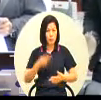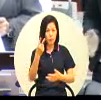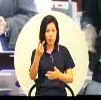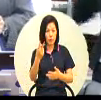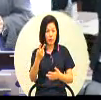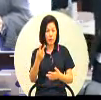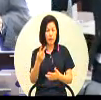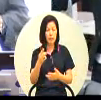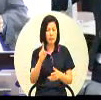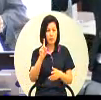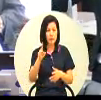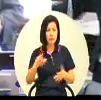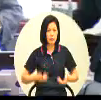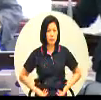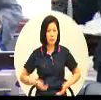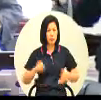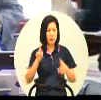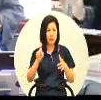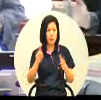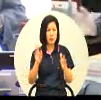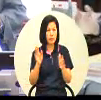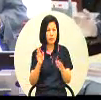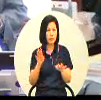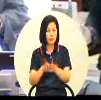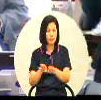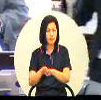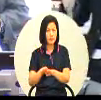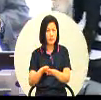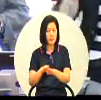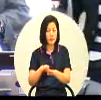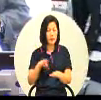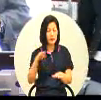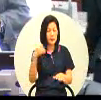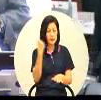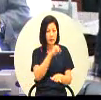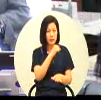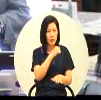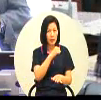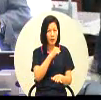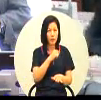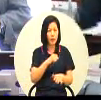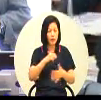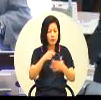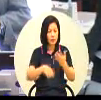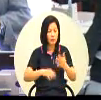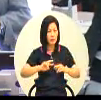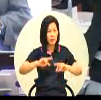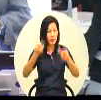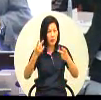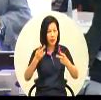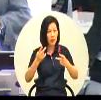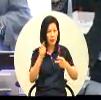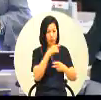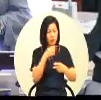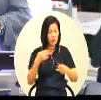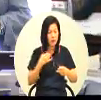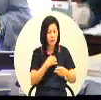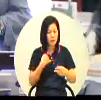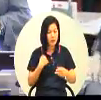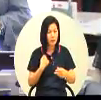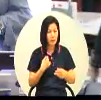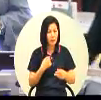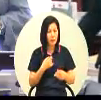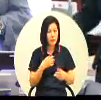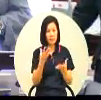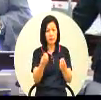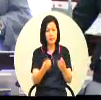委强制通过的，台湾还有什么政策是不可能改变的呢？市长，你以前也在